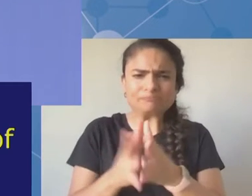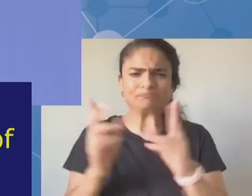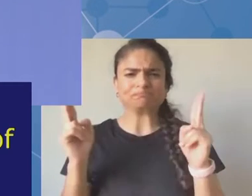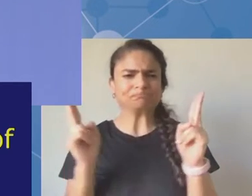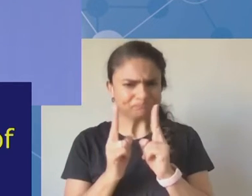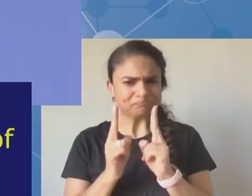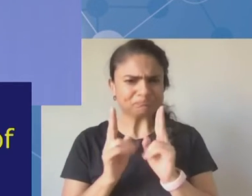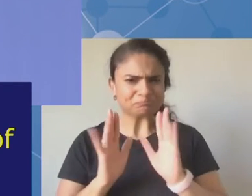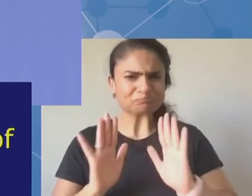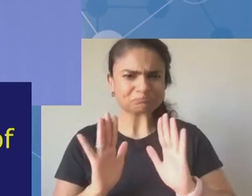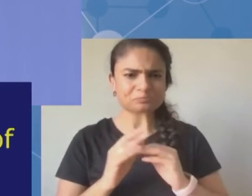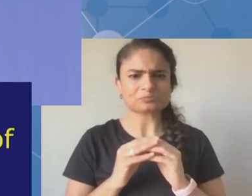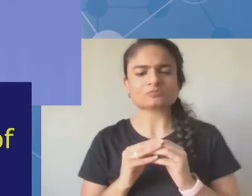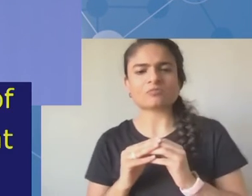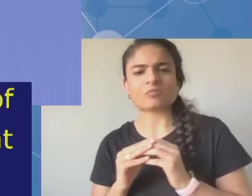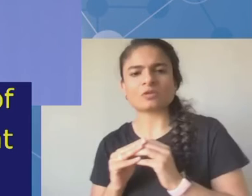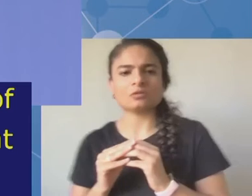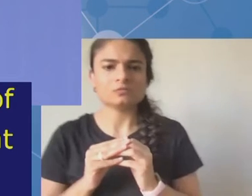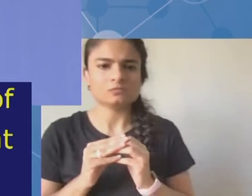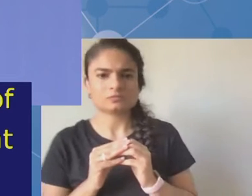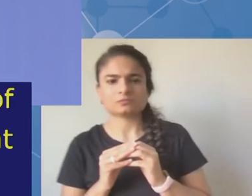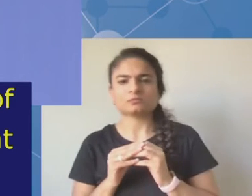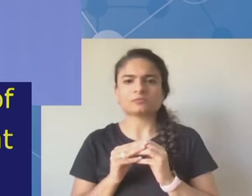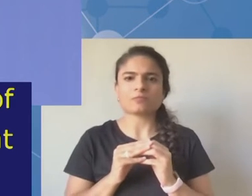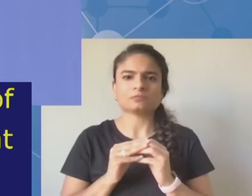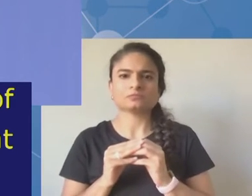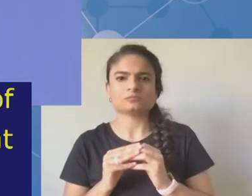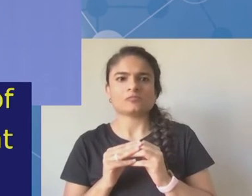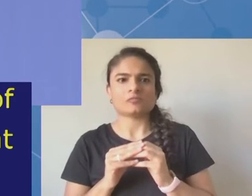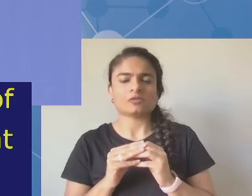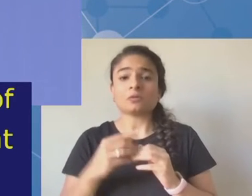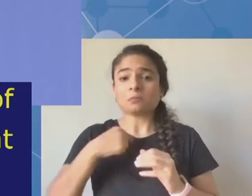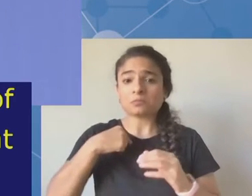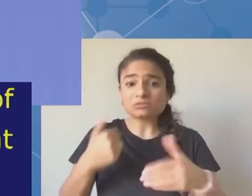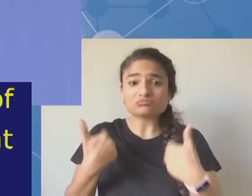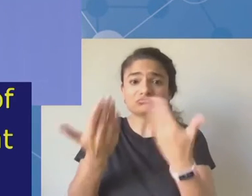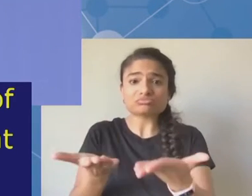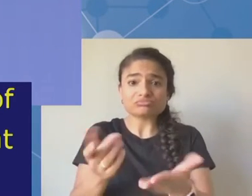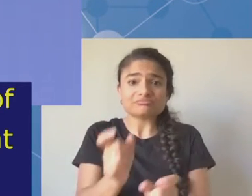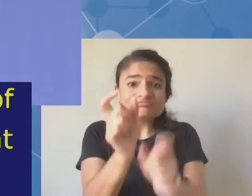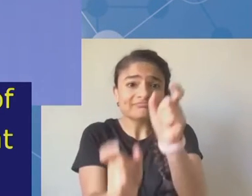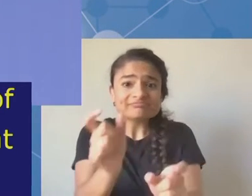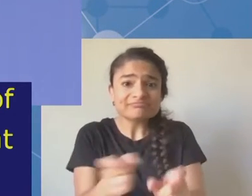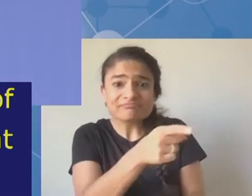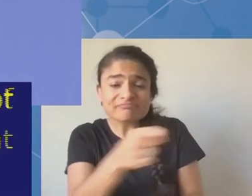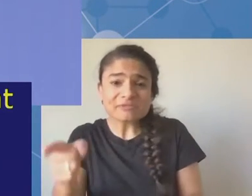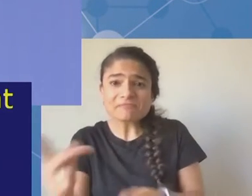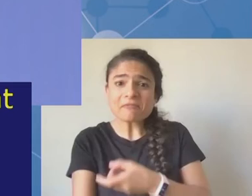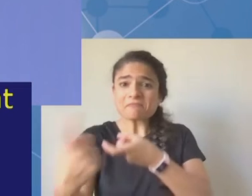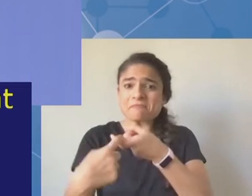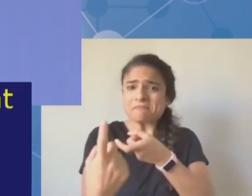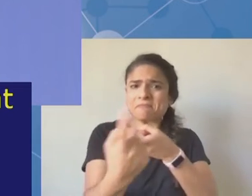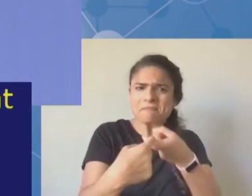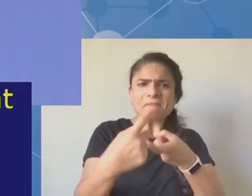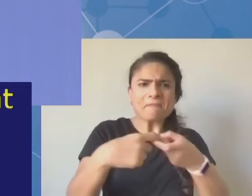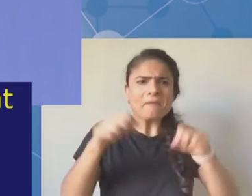нами собрались онлайн. И просим делиться вашими замечаниями, впечатлениями о том, что